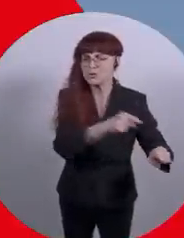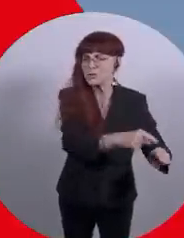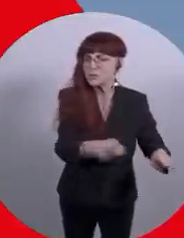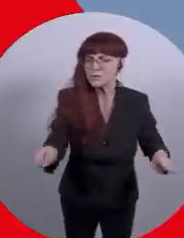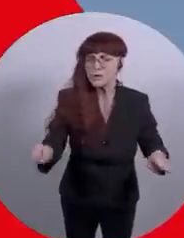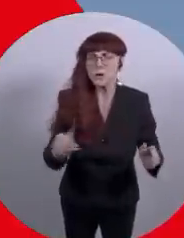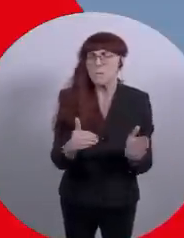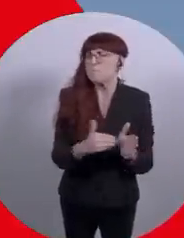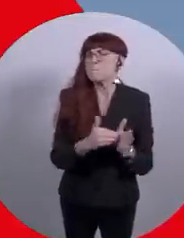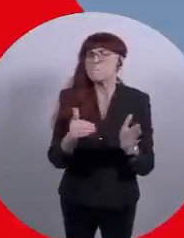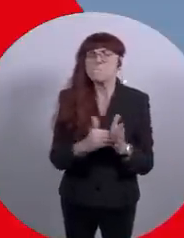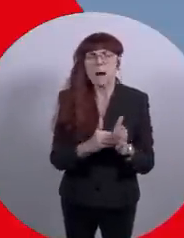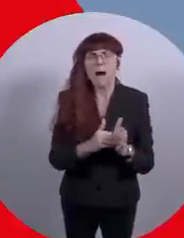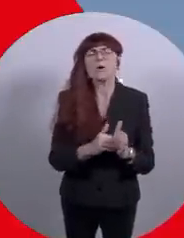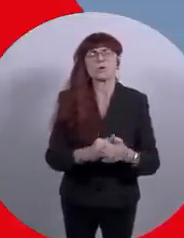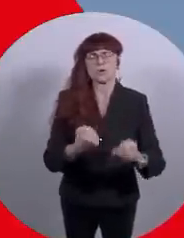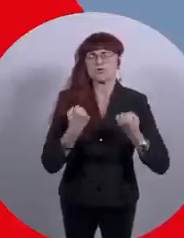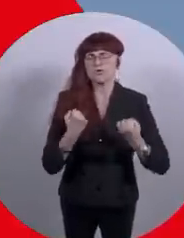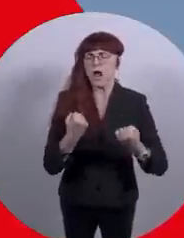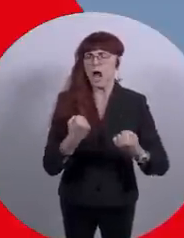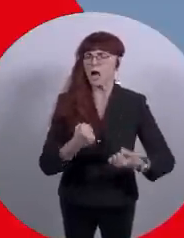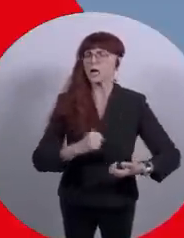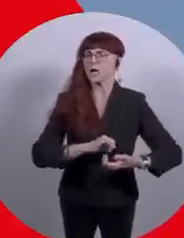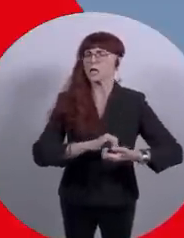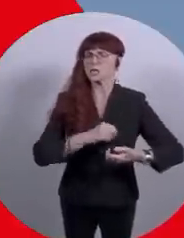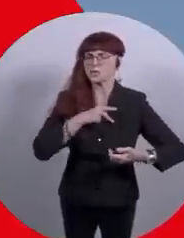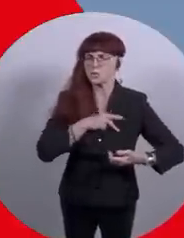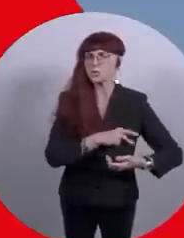starke eine geeinte Sozialdemokratie